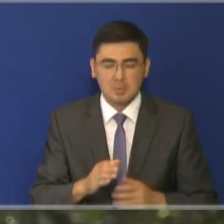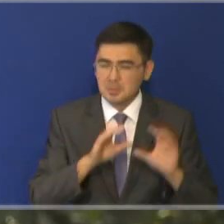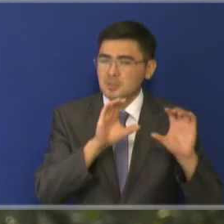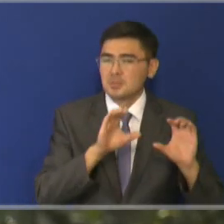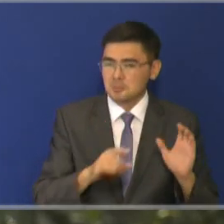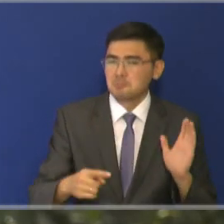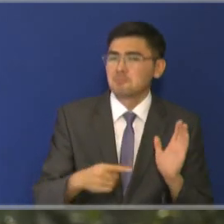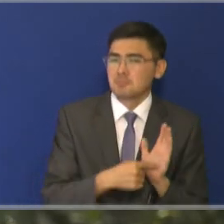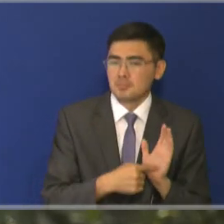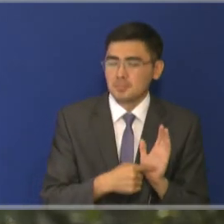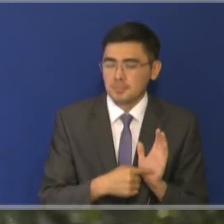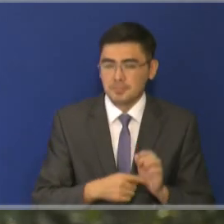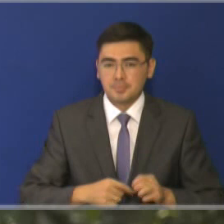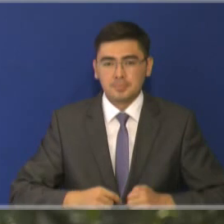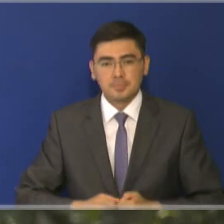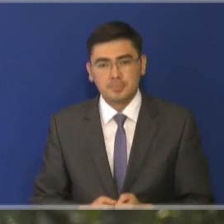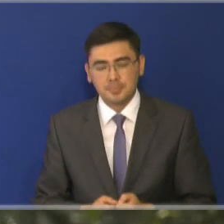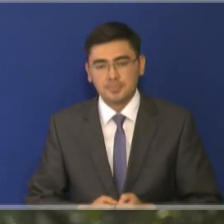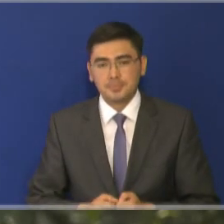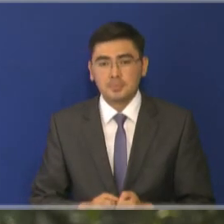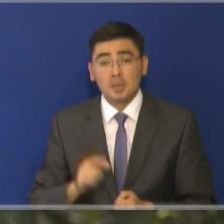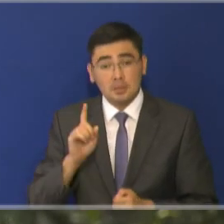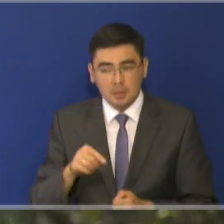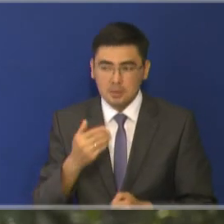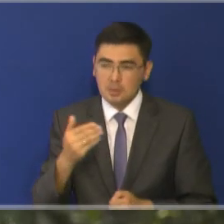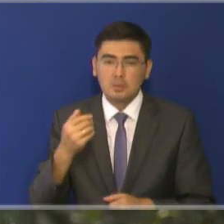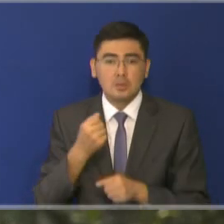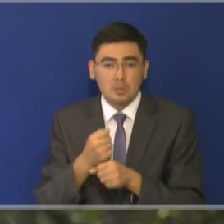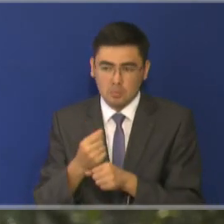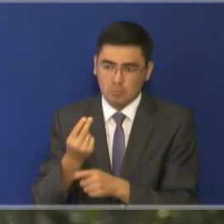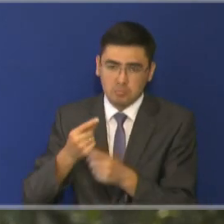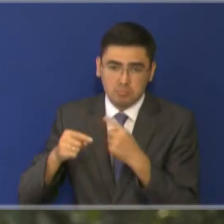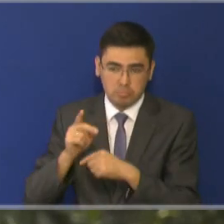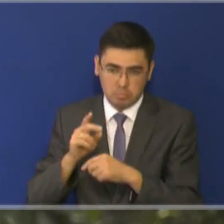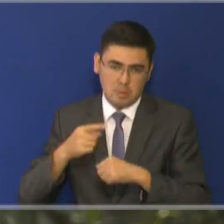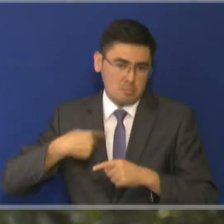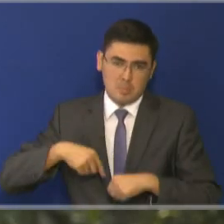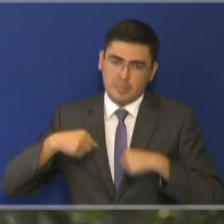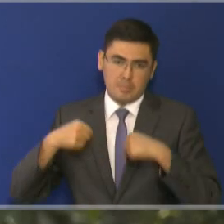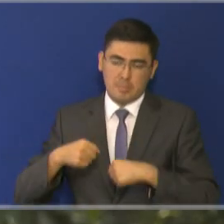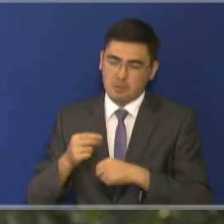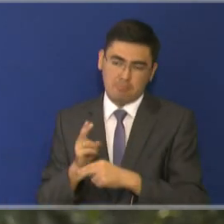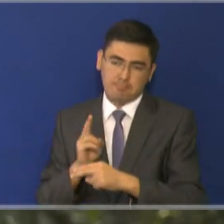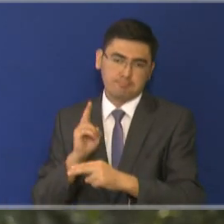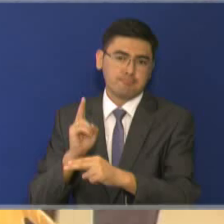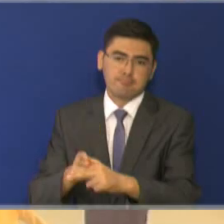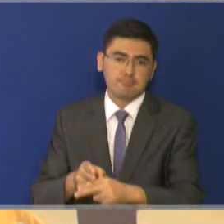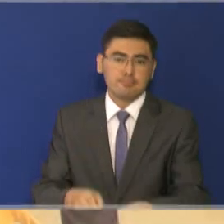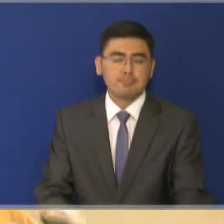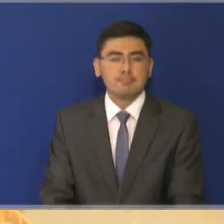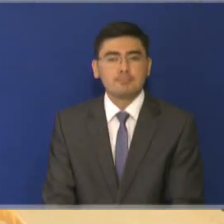мөлшерлері 2-3 еселенеді. Және кейбір нысанның жұмысын тоқтатуға дейін біз шешім шығаруға